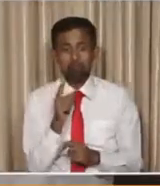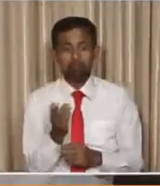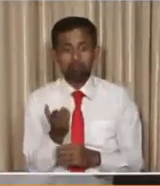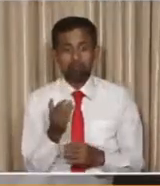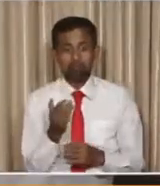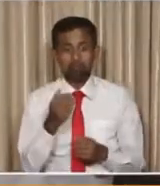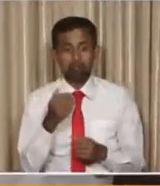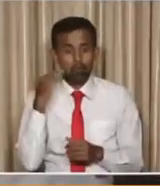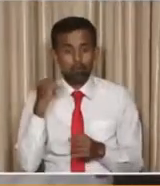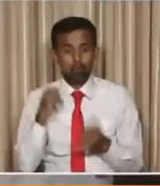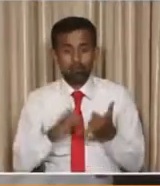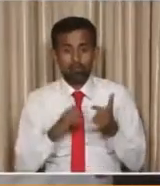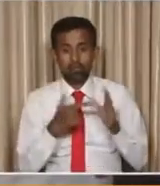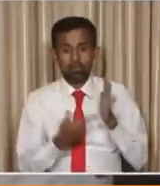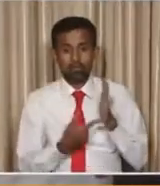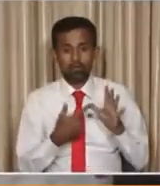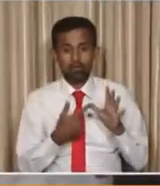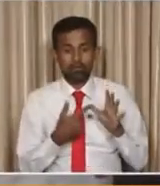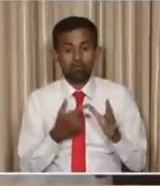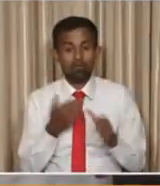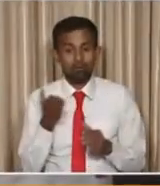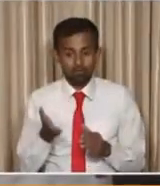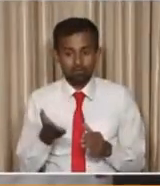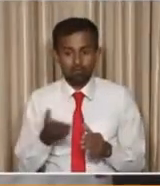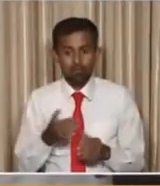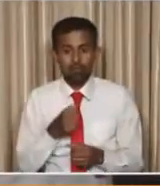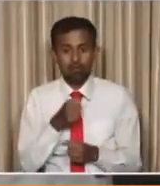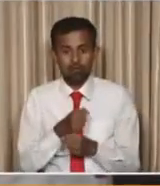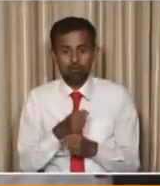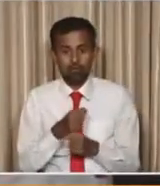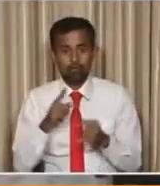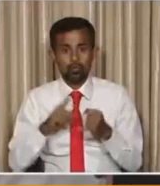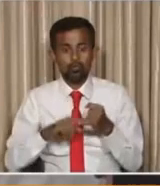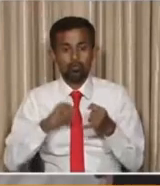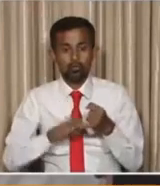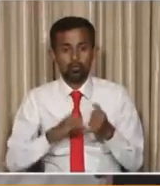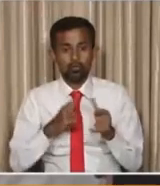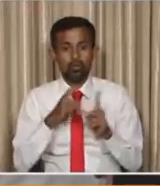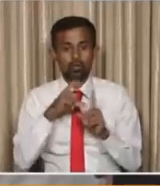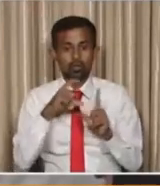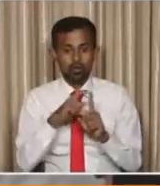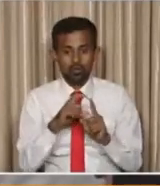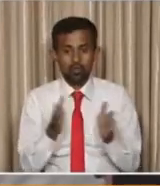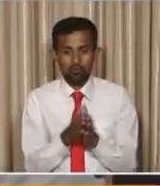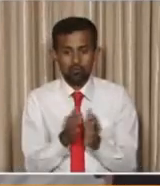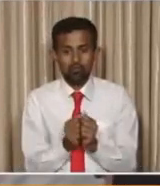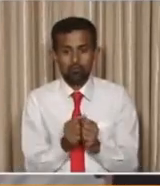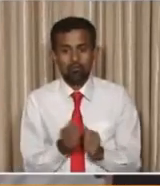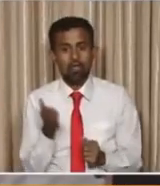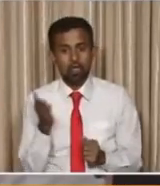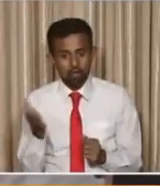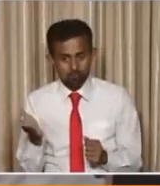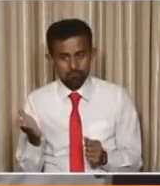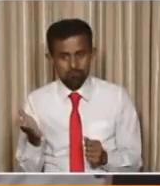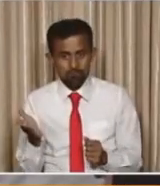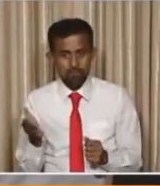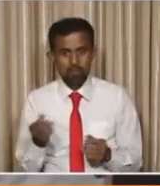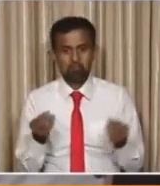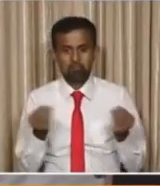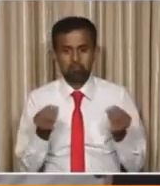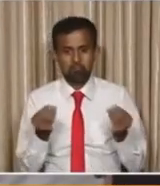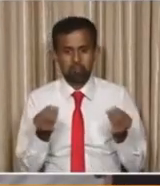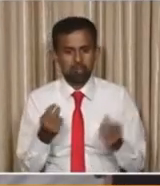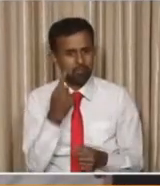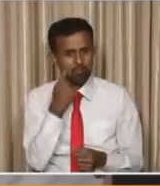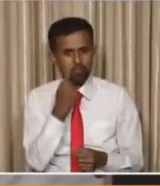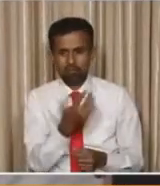ග්‍රීන්ස්ටට් ආයතනය අපේ ආණ්ඩුව එක්ක USAID මුදල් අනුව ක්‍රියා කරගෙන යනවා. ඒ ගැන අඩුපාඩුකම් නම් මම